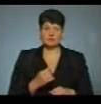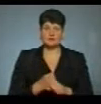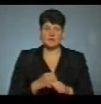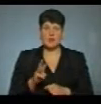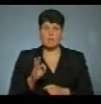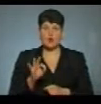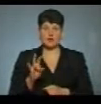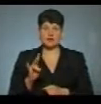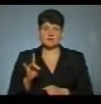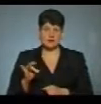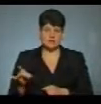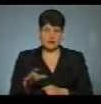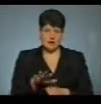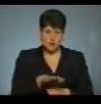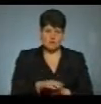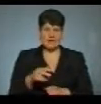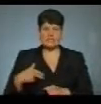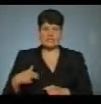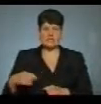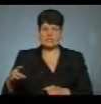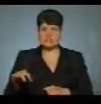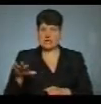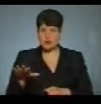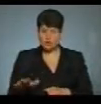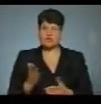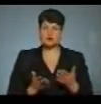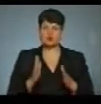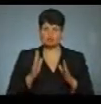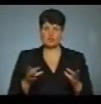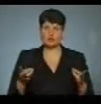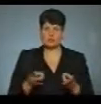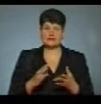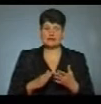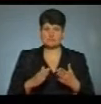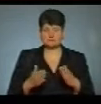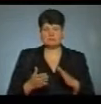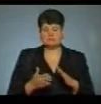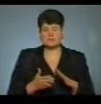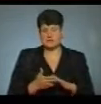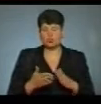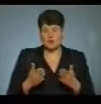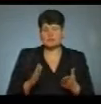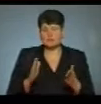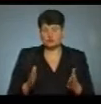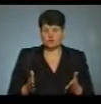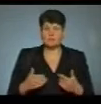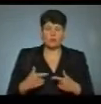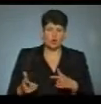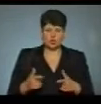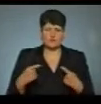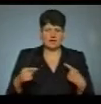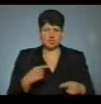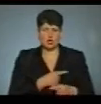районі, Заліщенському району. Так, і якщо буде така необхідна ситуація, ми готові з інших наших лікувальних